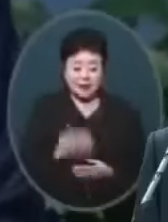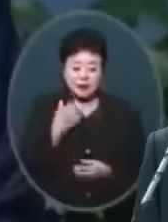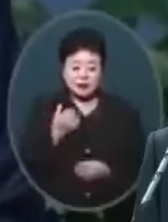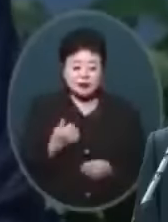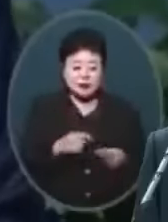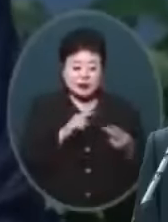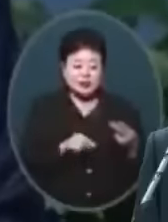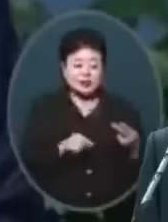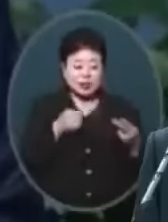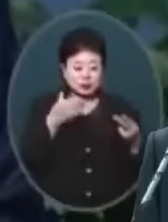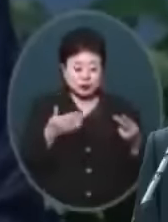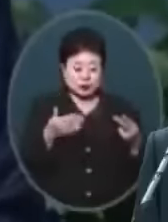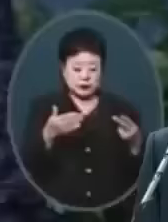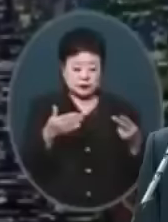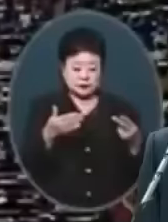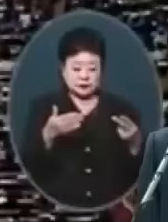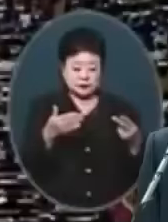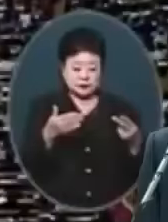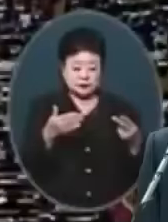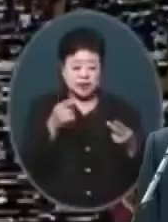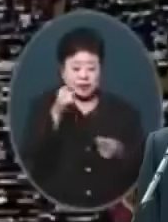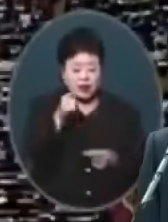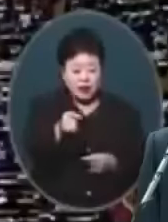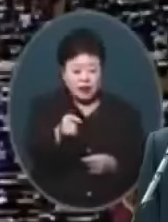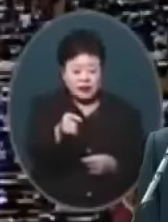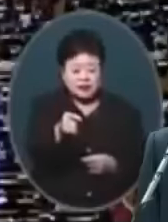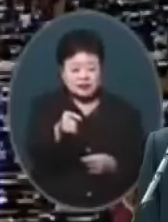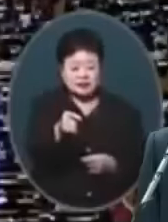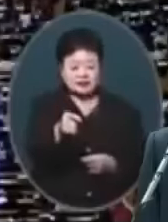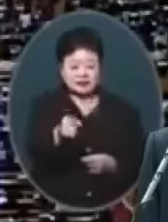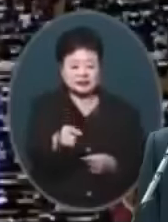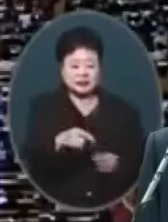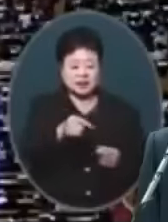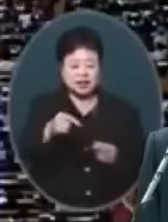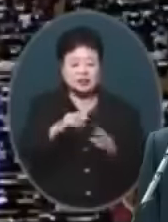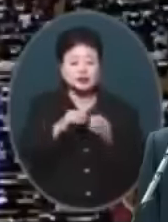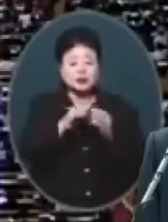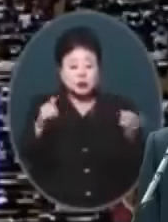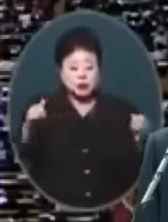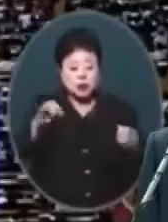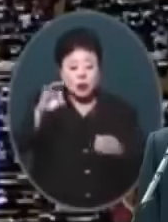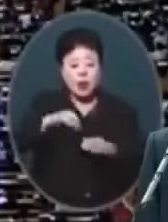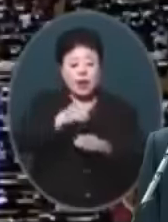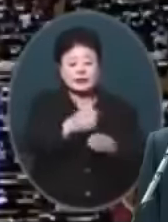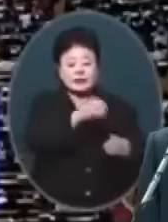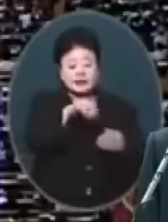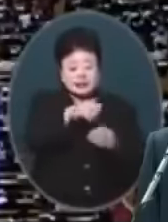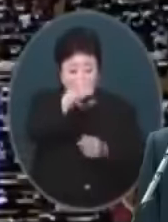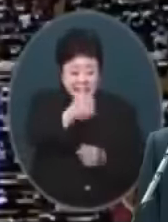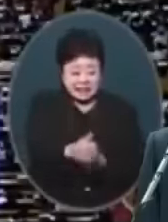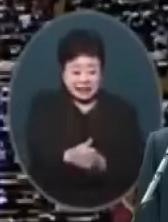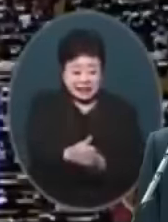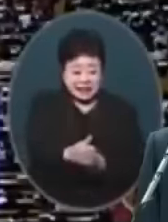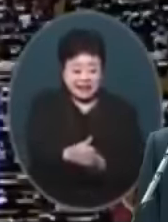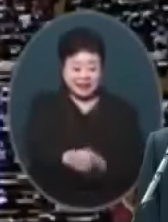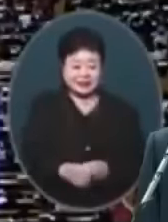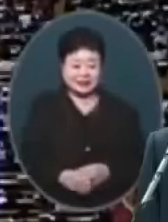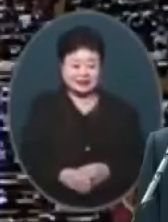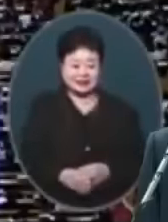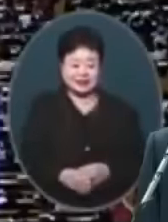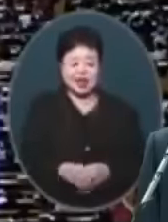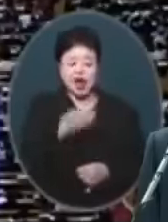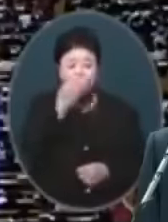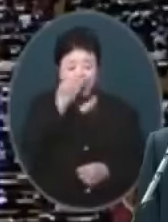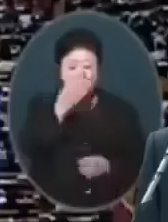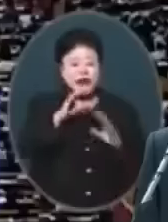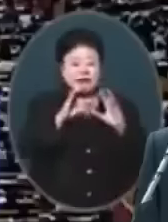베드로전서 2장 9절 보십시오. 너희는 택하신 족속이요 왕같은 제사장들이요